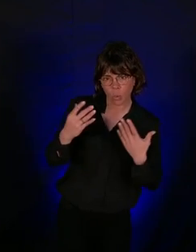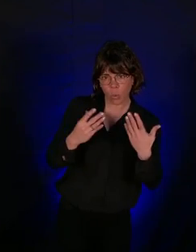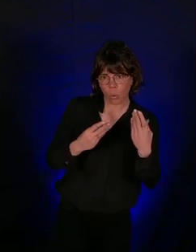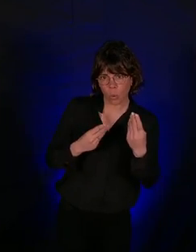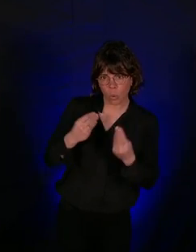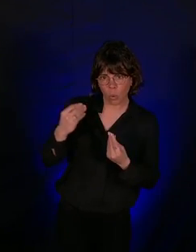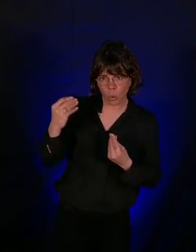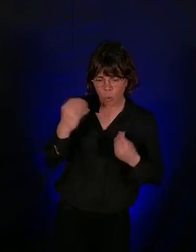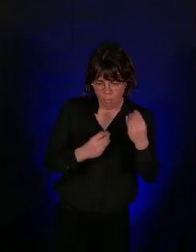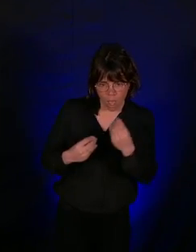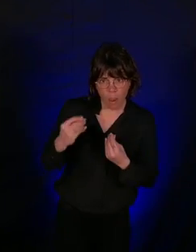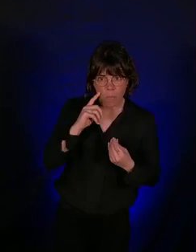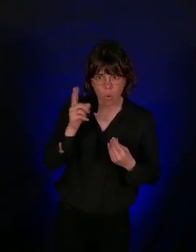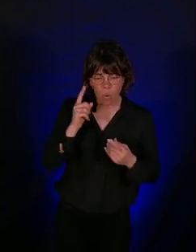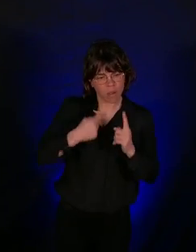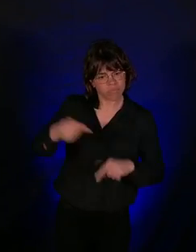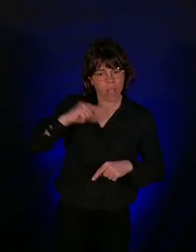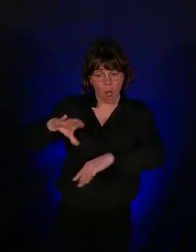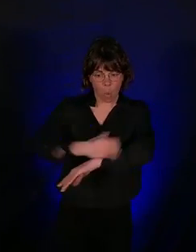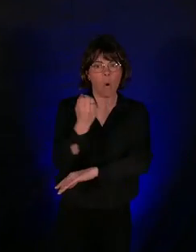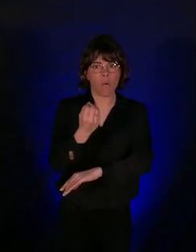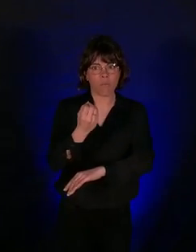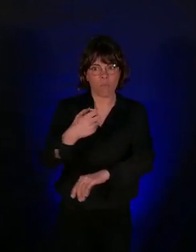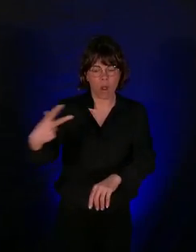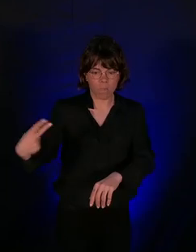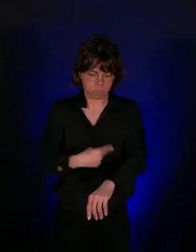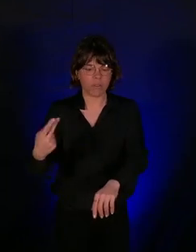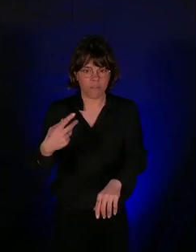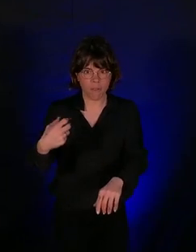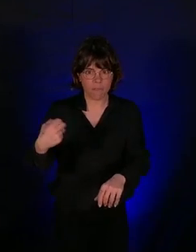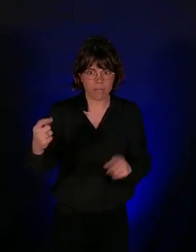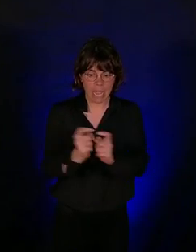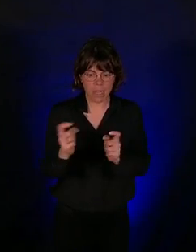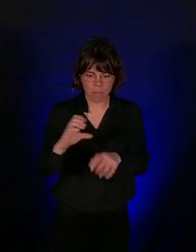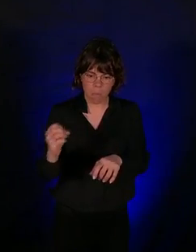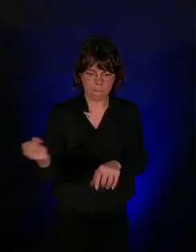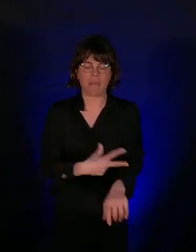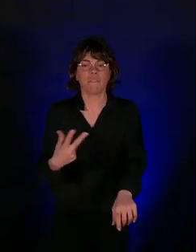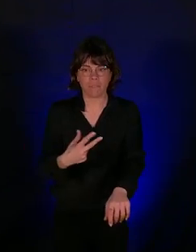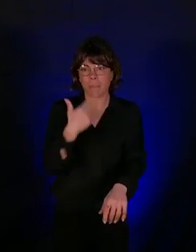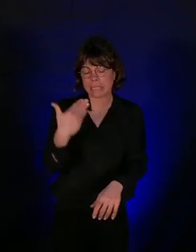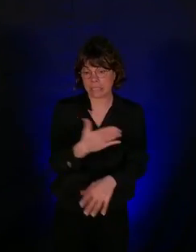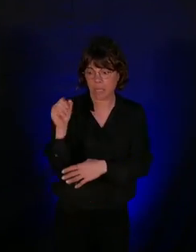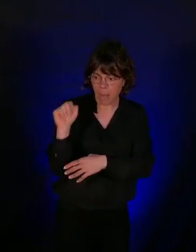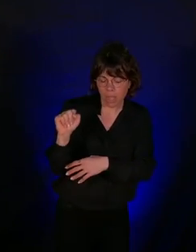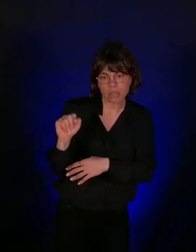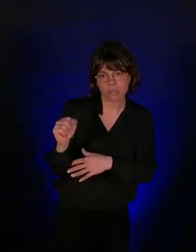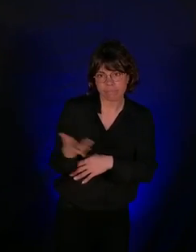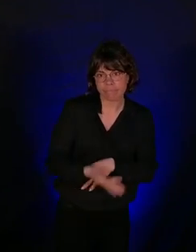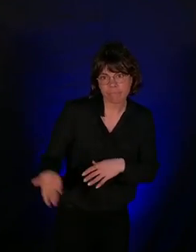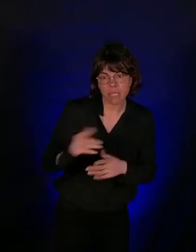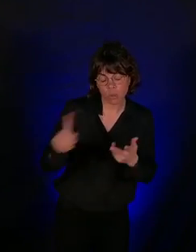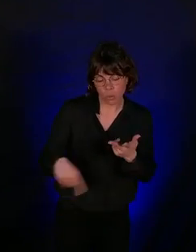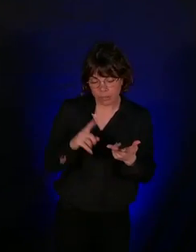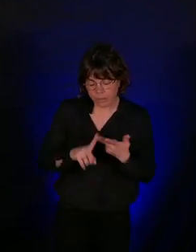été flashballés à à rouan jeudi dernier donc voilà merci aux camarades voilà et et la